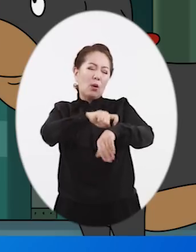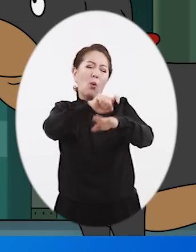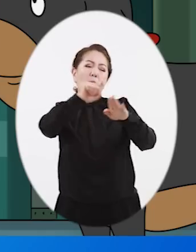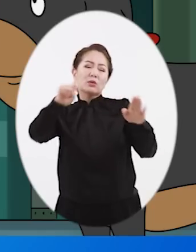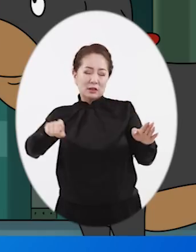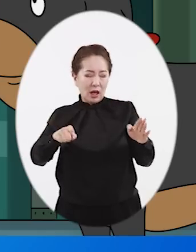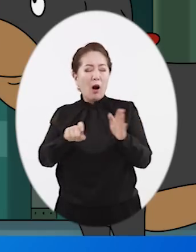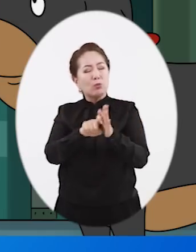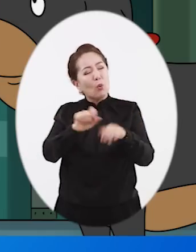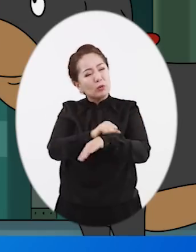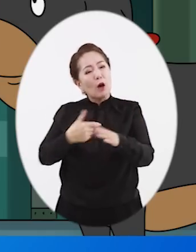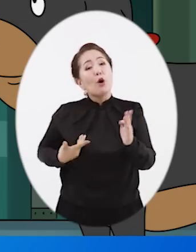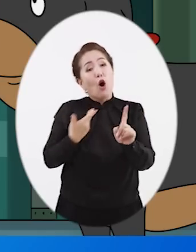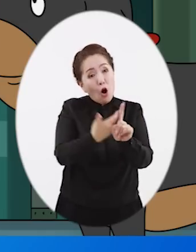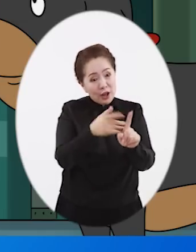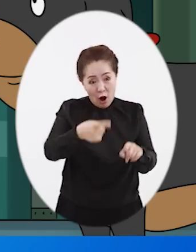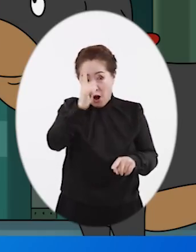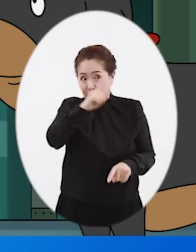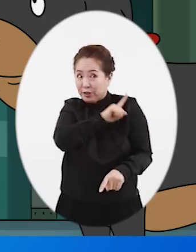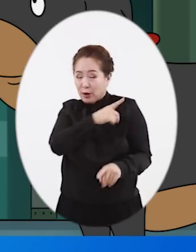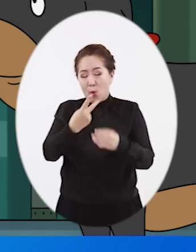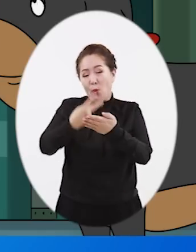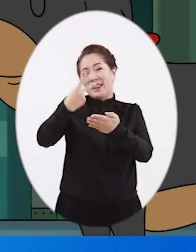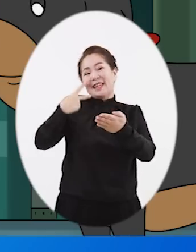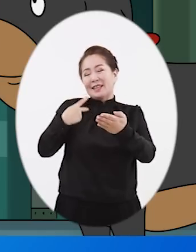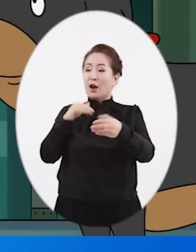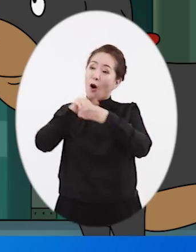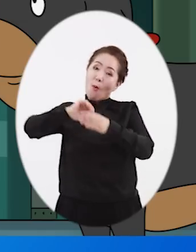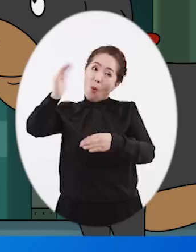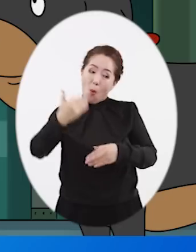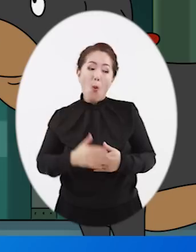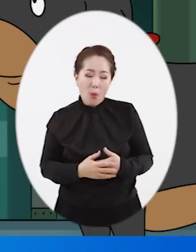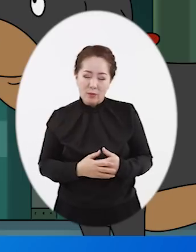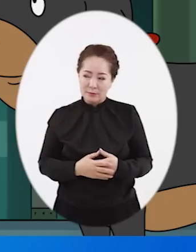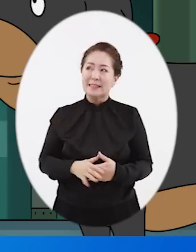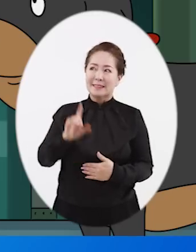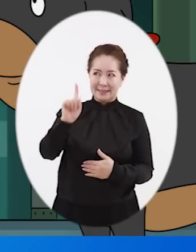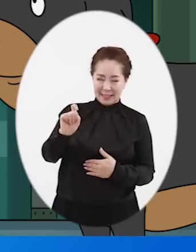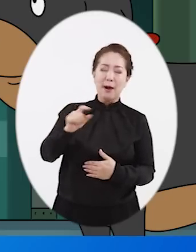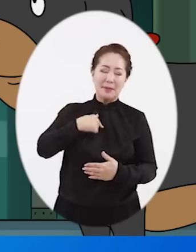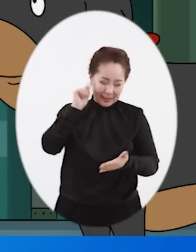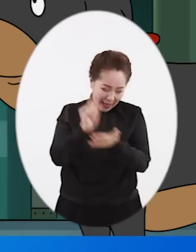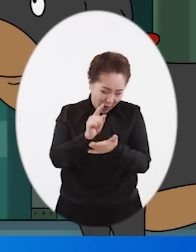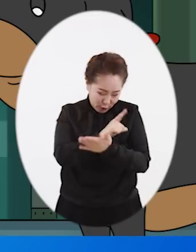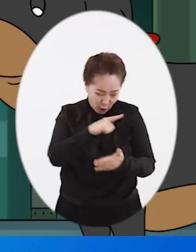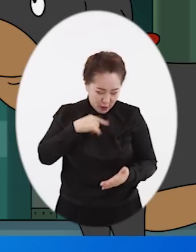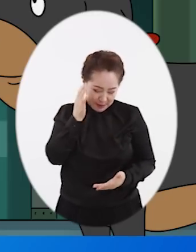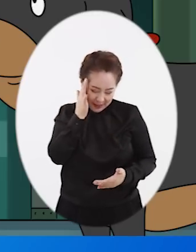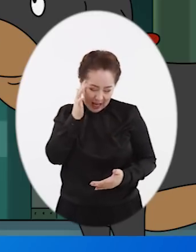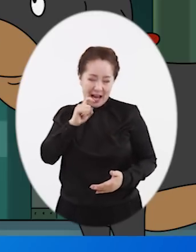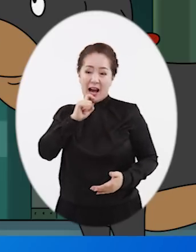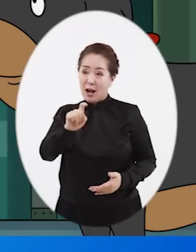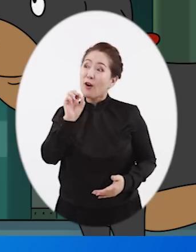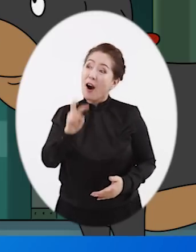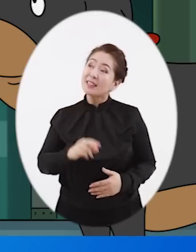би чамд энэ онцгойг таах зөндөө хугацаа өгье заа юу. Хідүүлээ эхлээд үлгэрээрээ аялчаад ирье. Тэгээд дараа нь би чамаас асуун